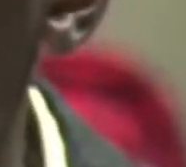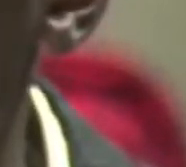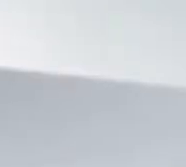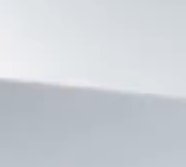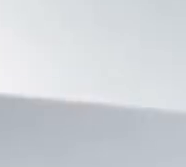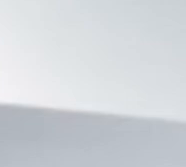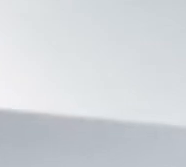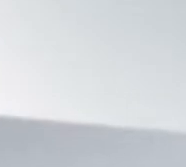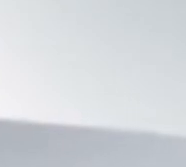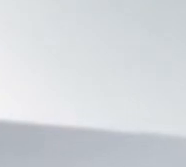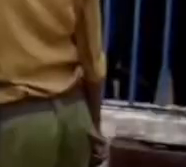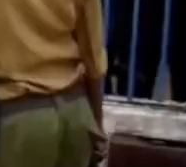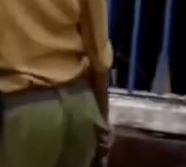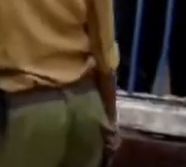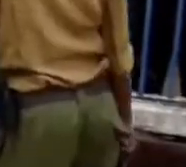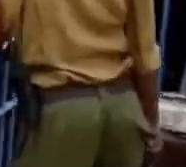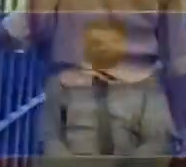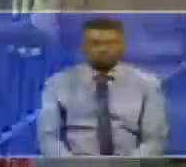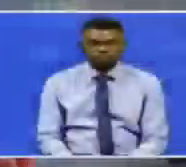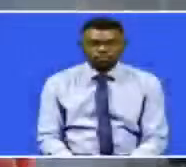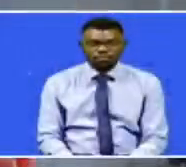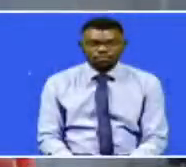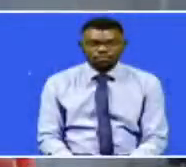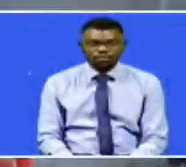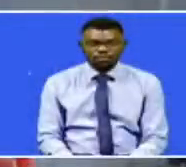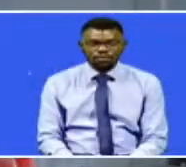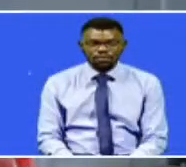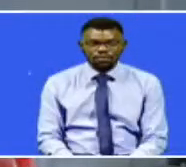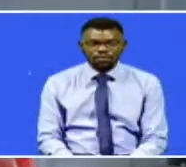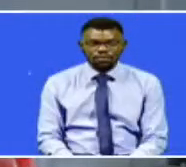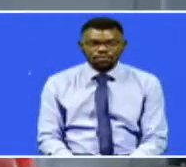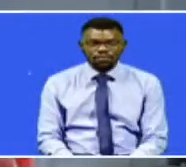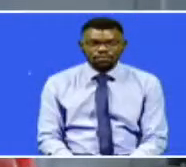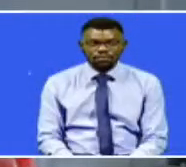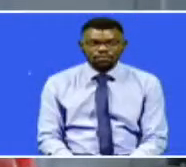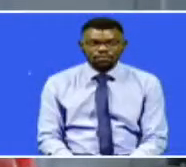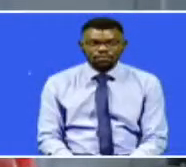Na mtazamaji.